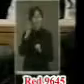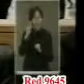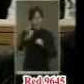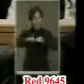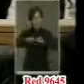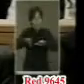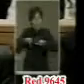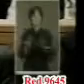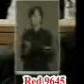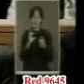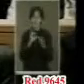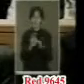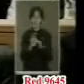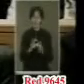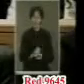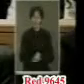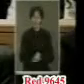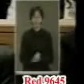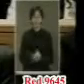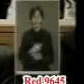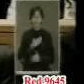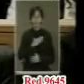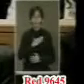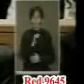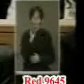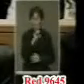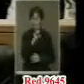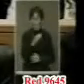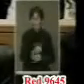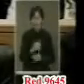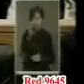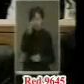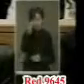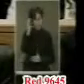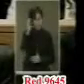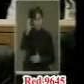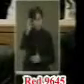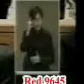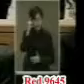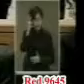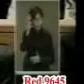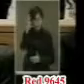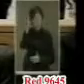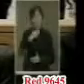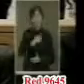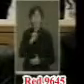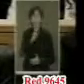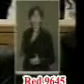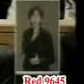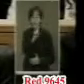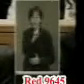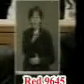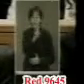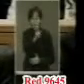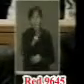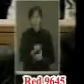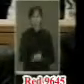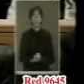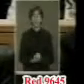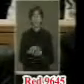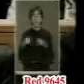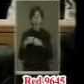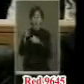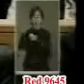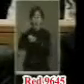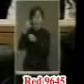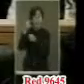มือนกันท่านประธานที่เคารพเพราะฉะนั้นผมจึงบอกว่าหนทางข้างหน้าผมถามสิครับว่าข้อเรียกร้องของกลุ่ม